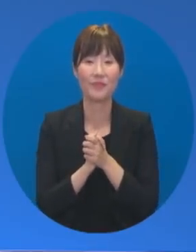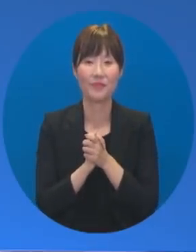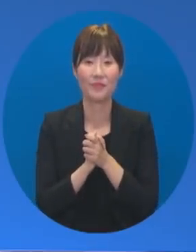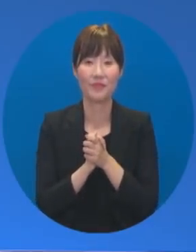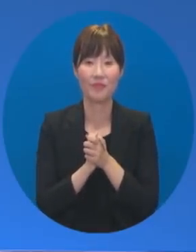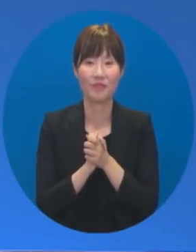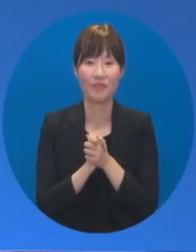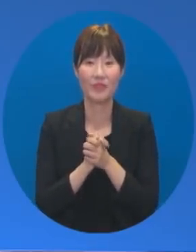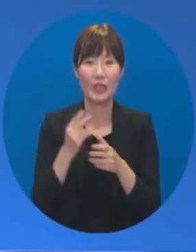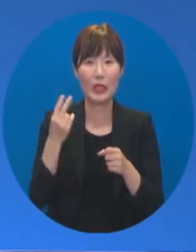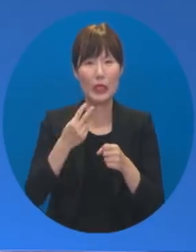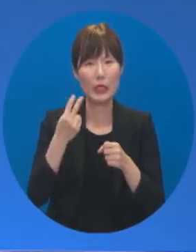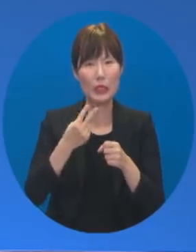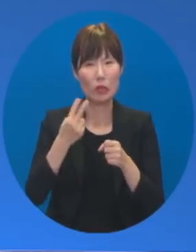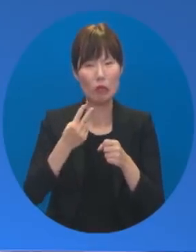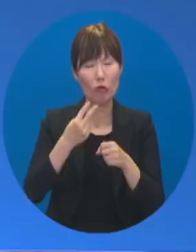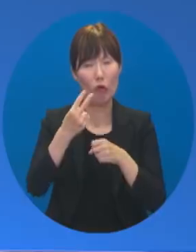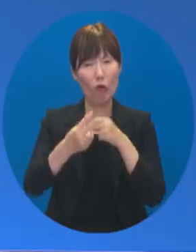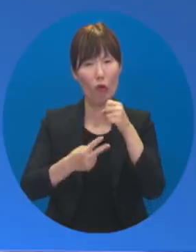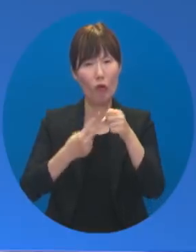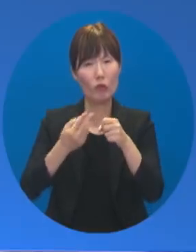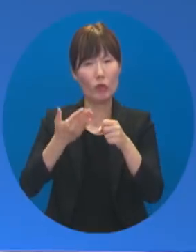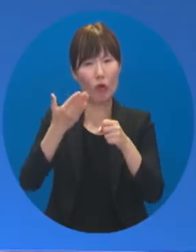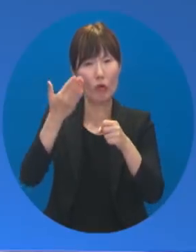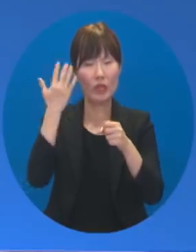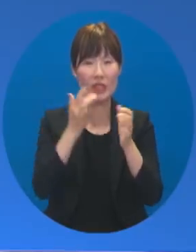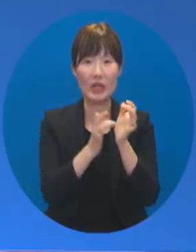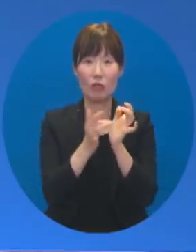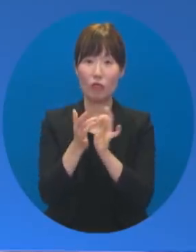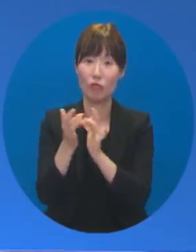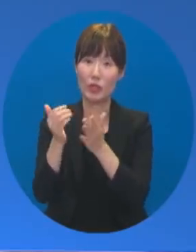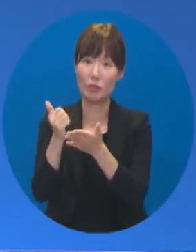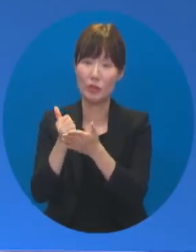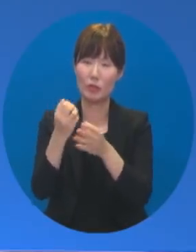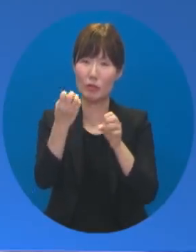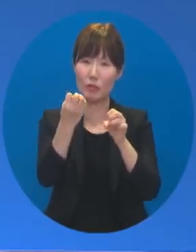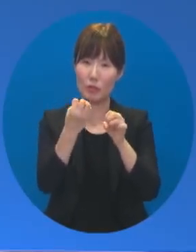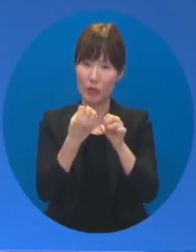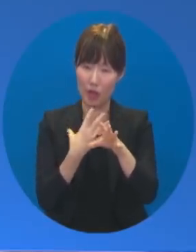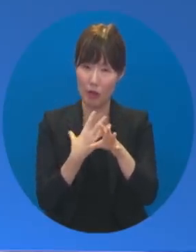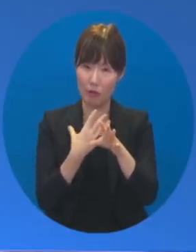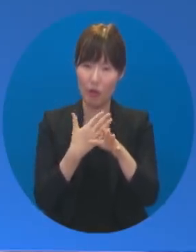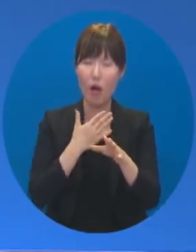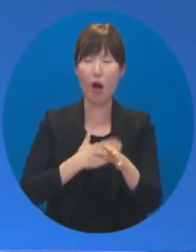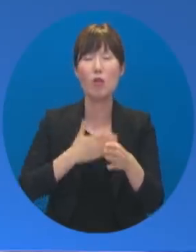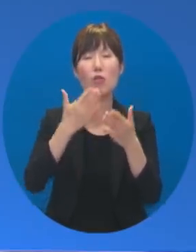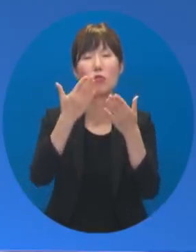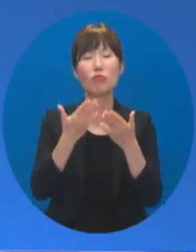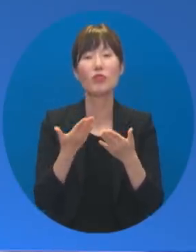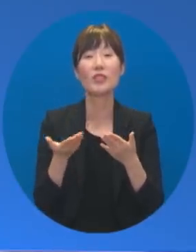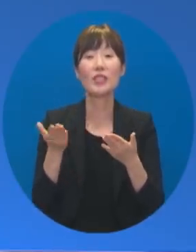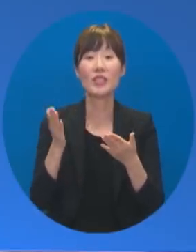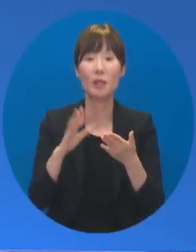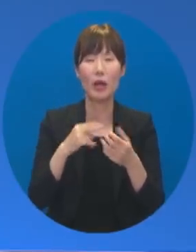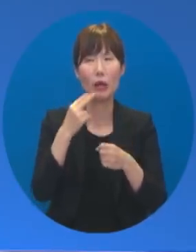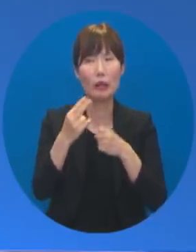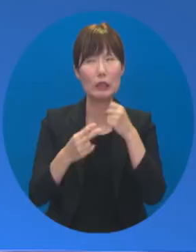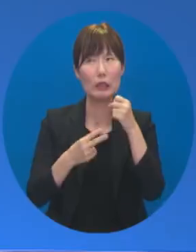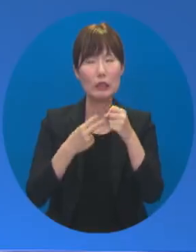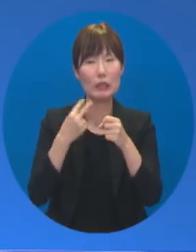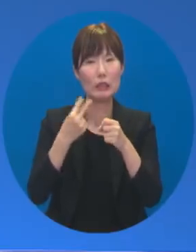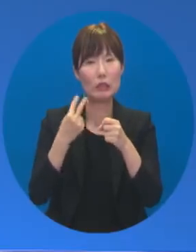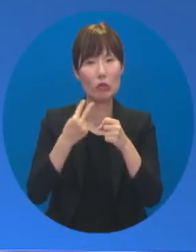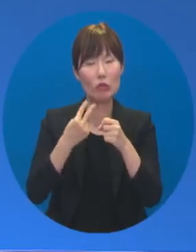2000년 전에 예수님께서는 이미 답을 가르쳐 주셨지만 2000년 후에